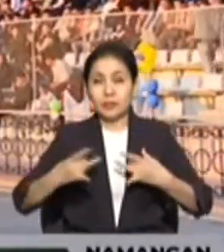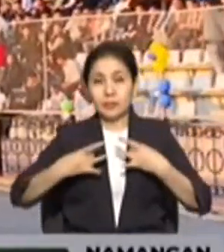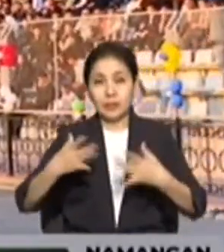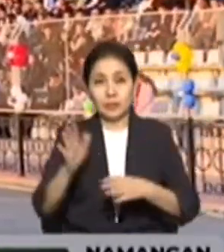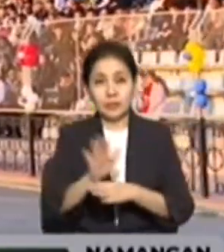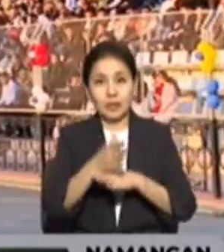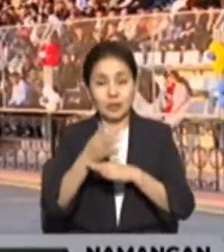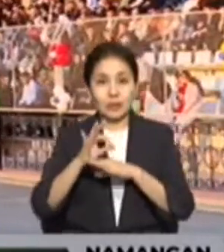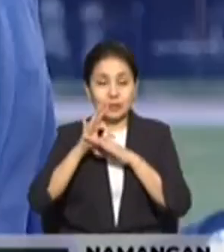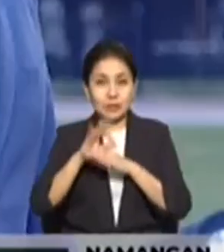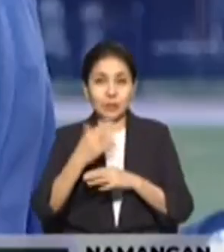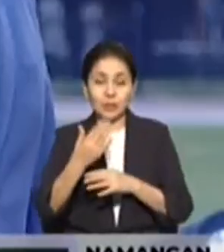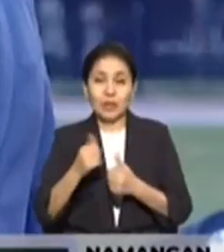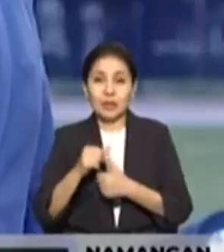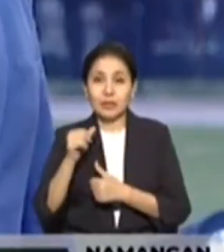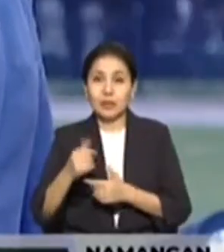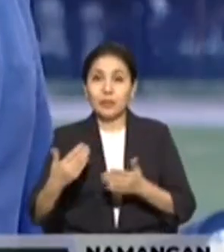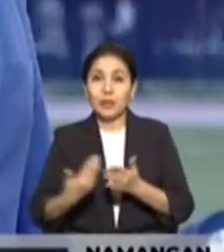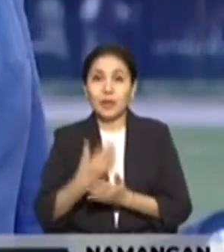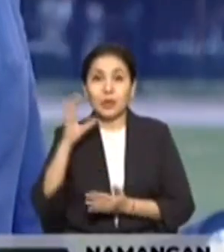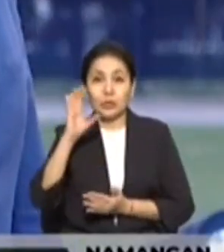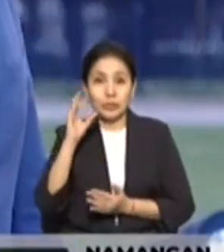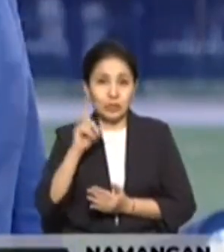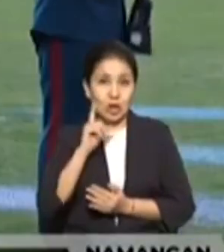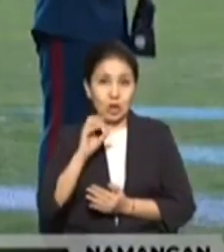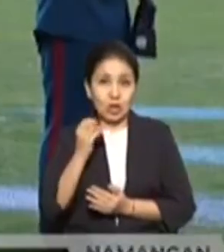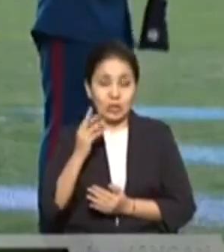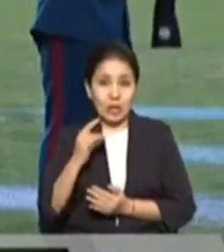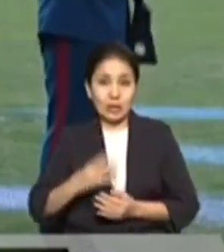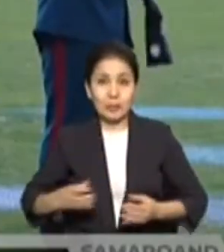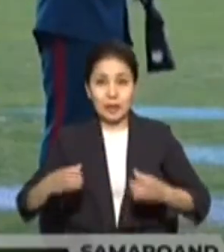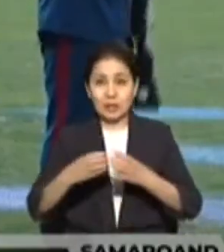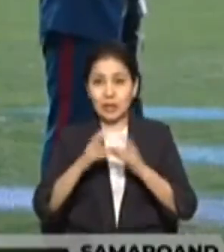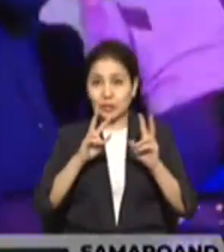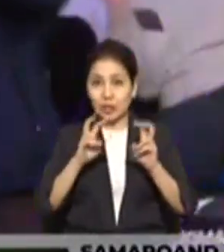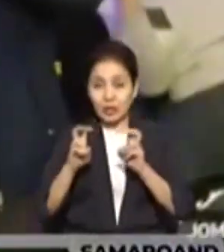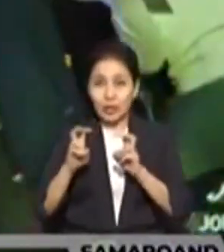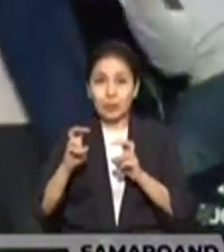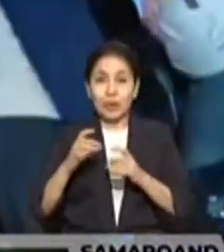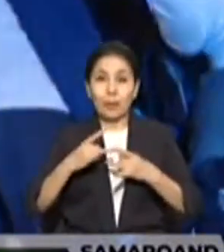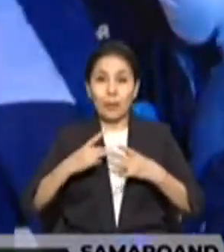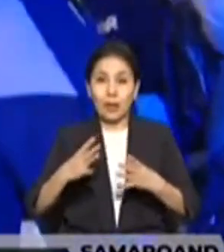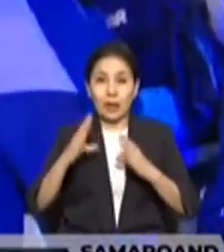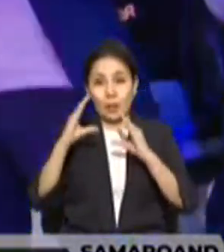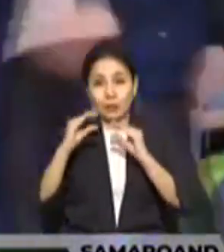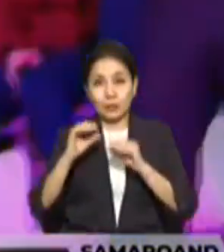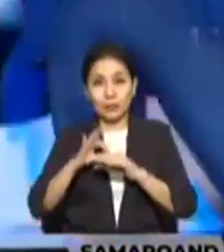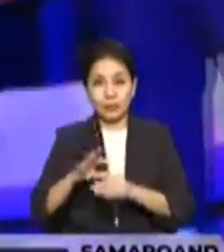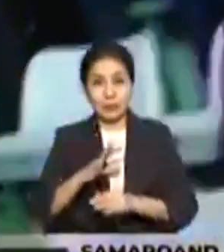sayli o'tkazildi. Bundan tashqari Yangi O'zbekiston yoshlari birlashaylik shiori ostida bayram oqshomi ham bo'lib